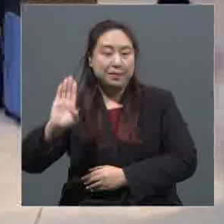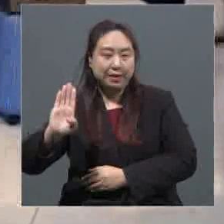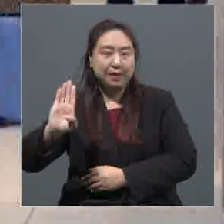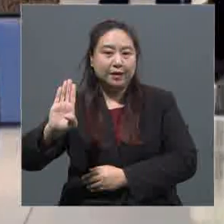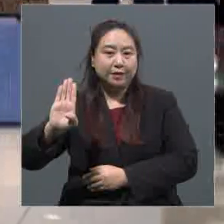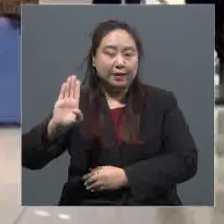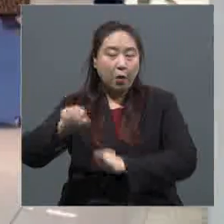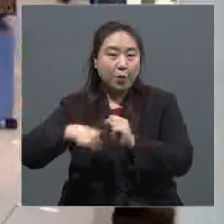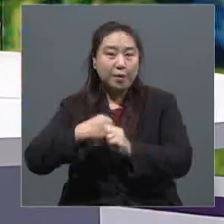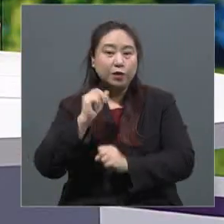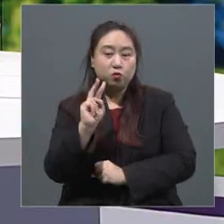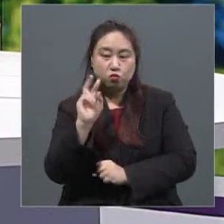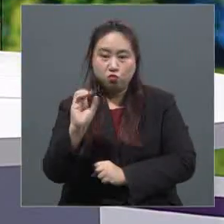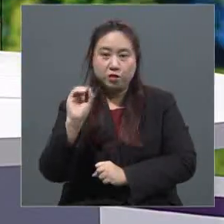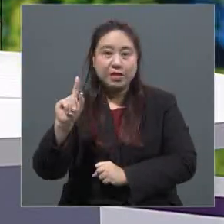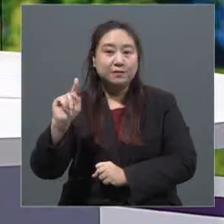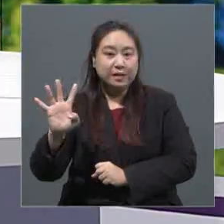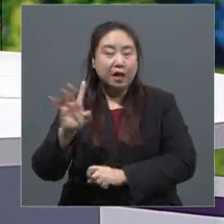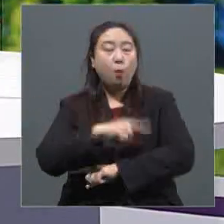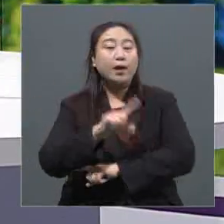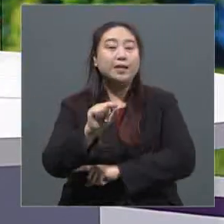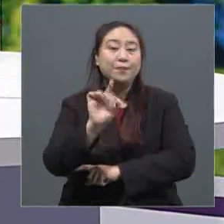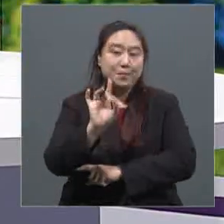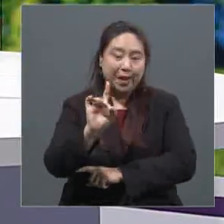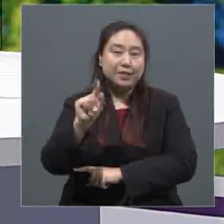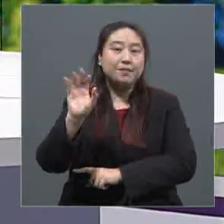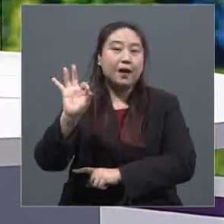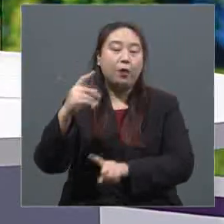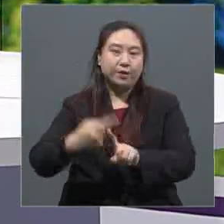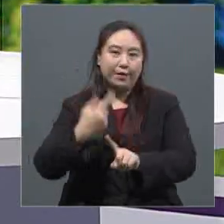Conference 2024ระหว่างวันที่ 28แลก็ 29พฤษภาคมนี้ครับค่ะ